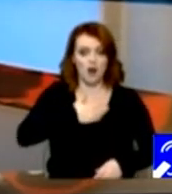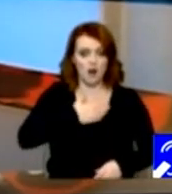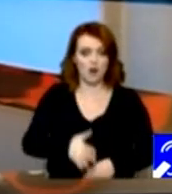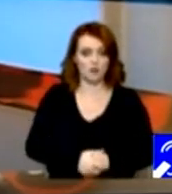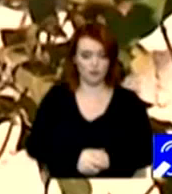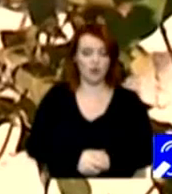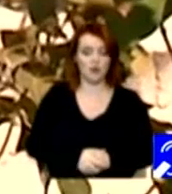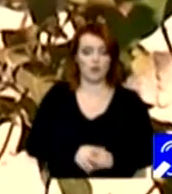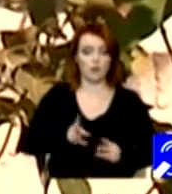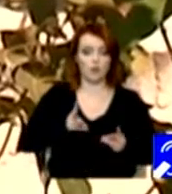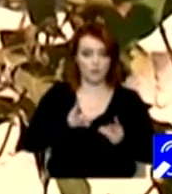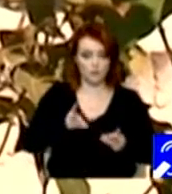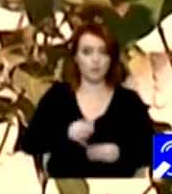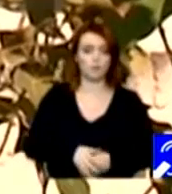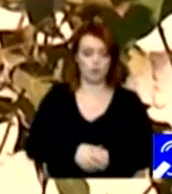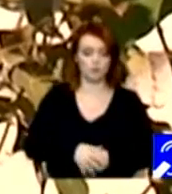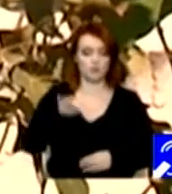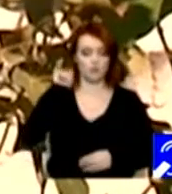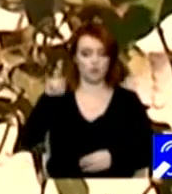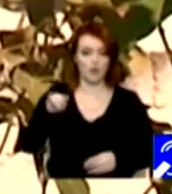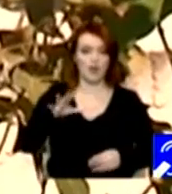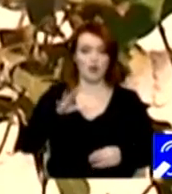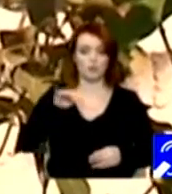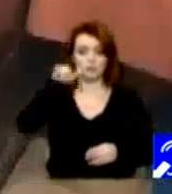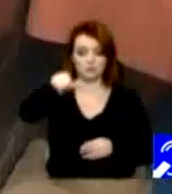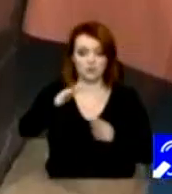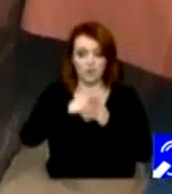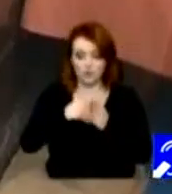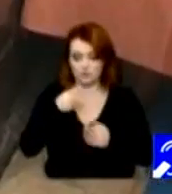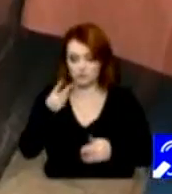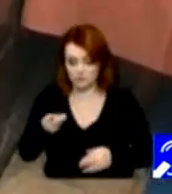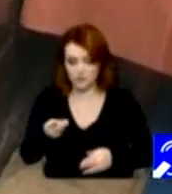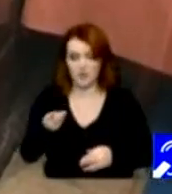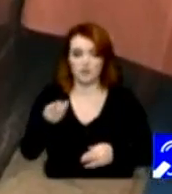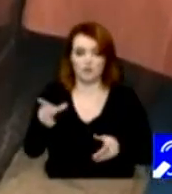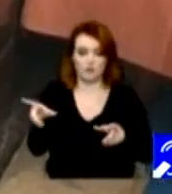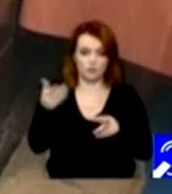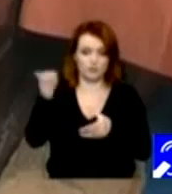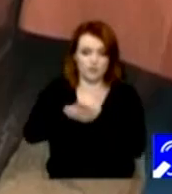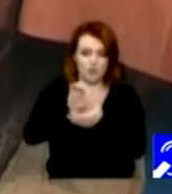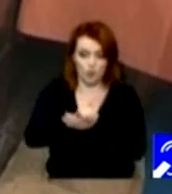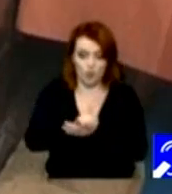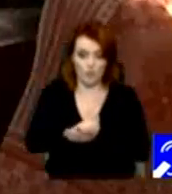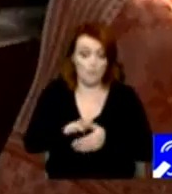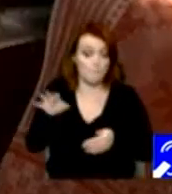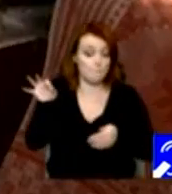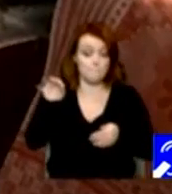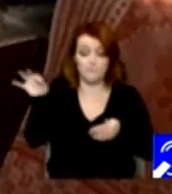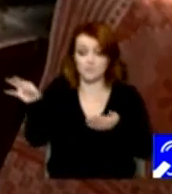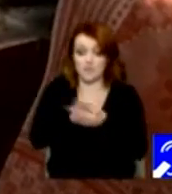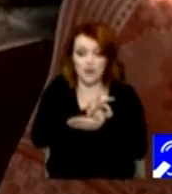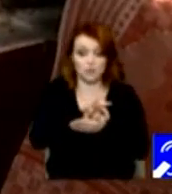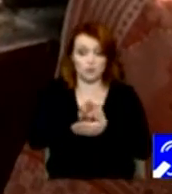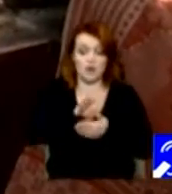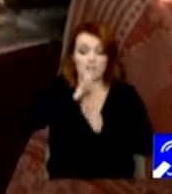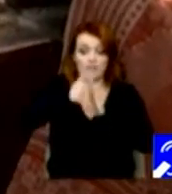monoxid de carbon ala a fost găsit în stare inconștientă la domiciliu de către un coleg de serviciu pompierii au stabilit că Suba